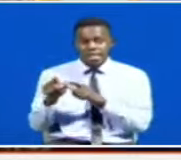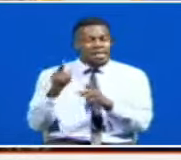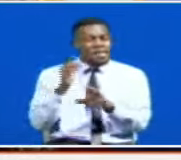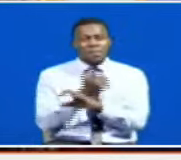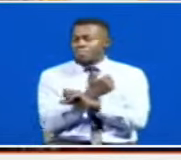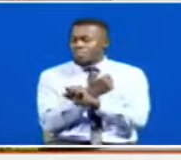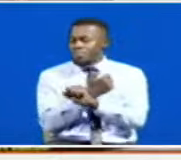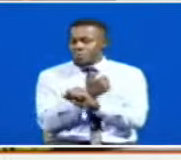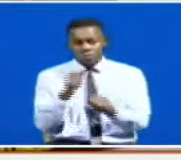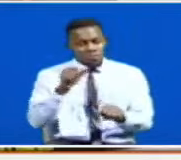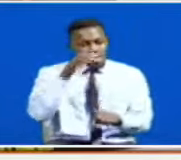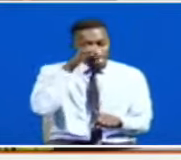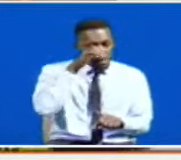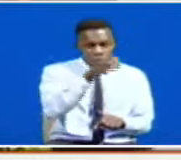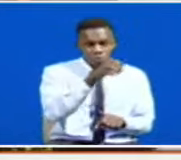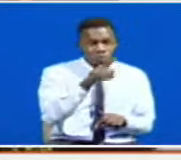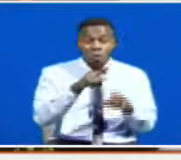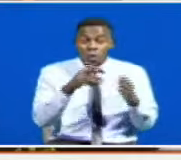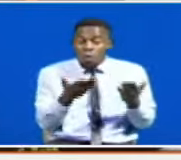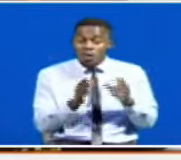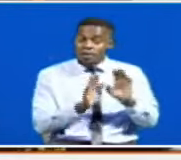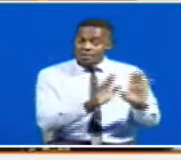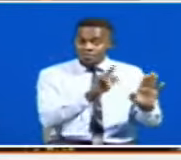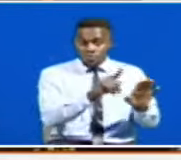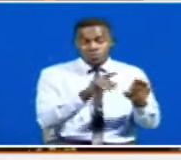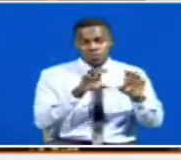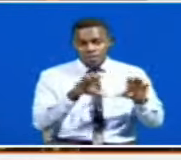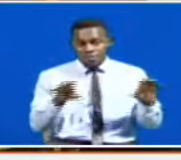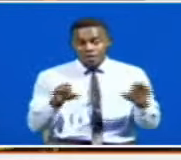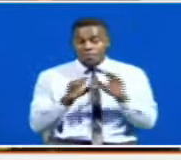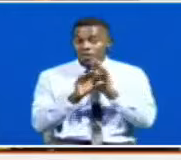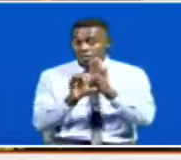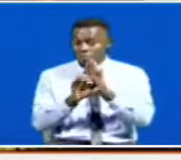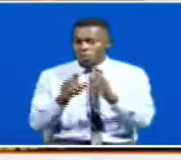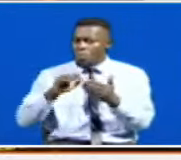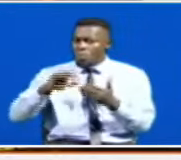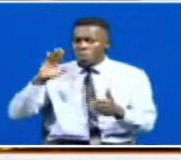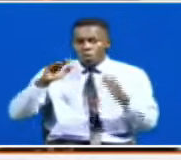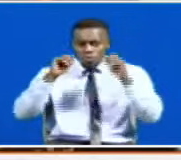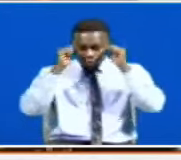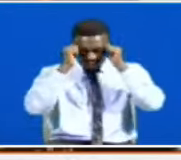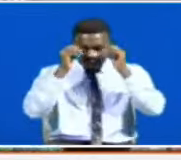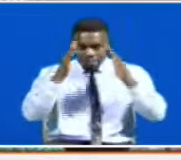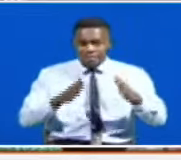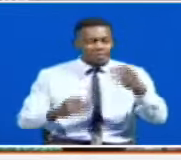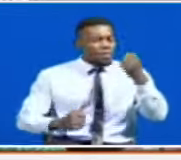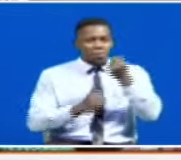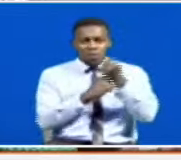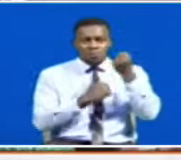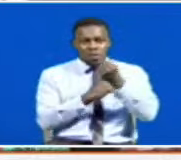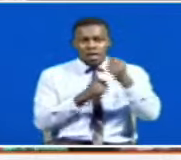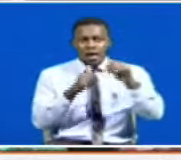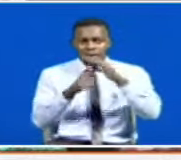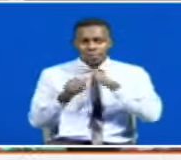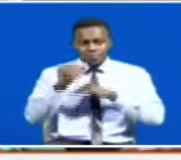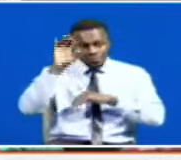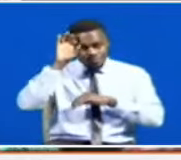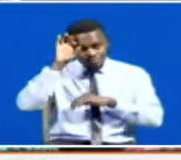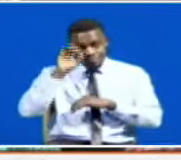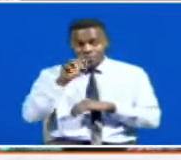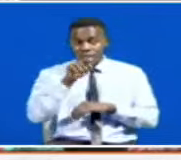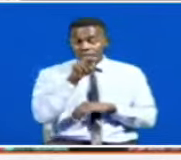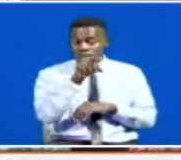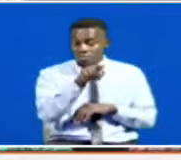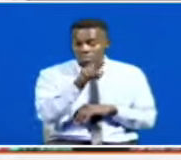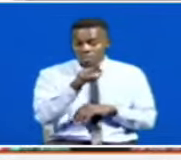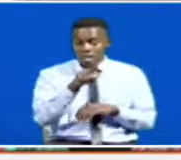mtu ateseke. Marehemu Lizzie aliwapa tabasamu wanafunzi wengi tu kwa kuwafadhili kimasomo. She's a loving mom, she understood me